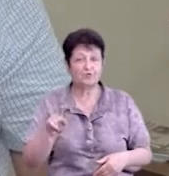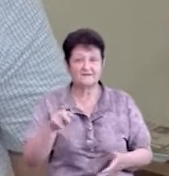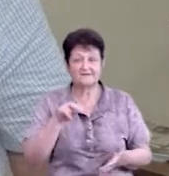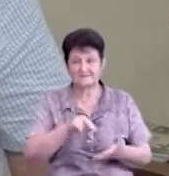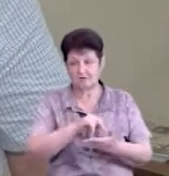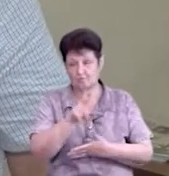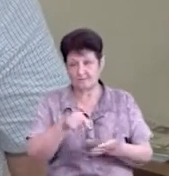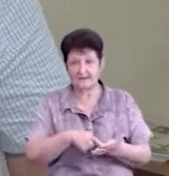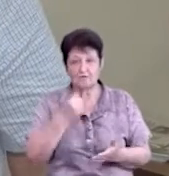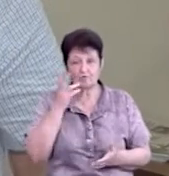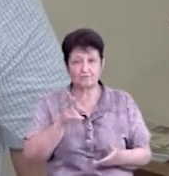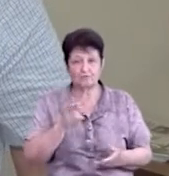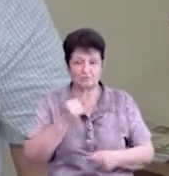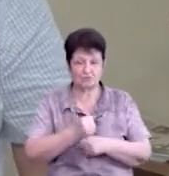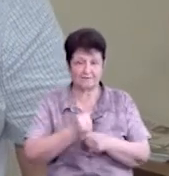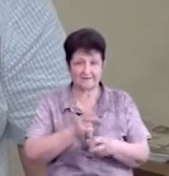будемо робити реконструкцію,